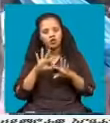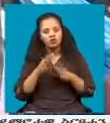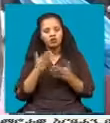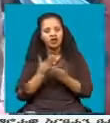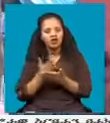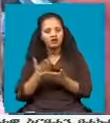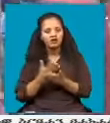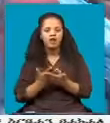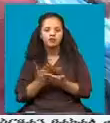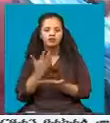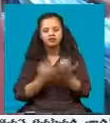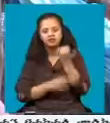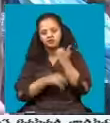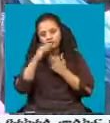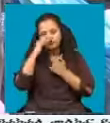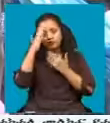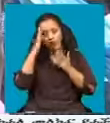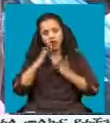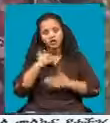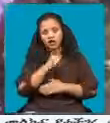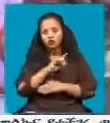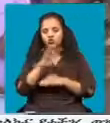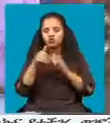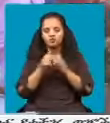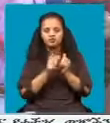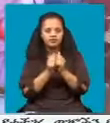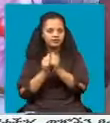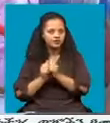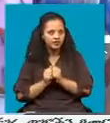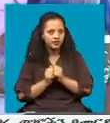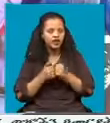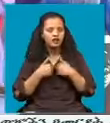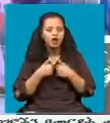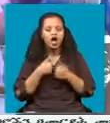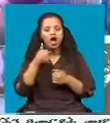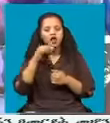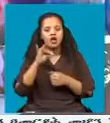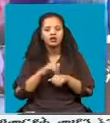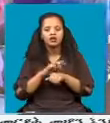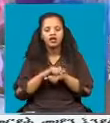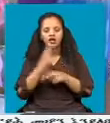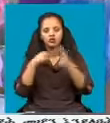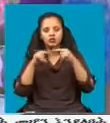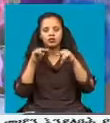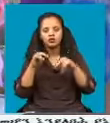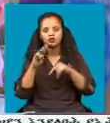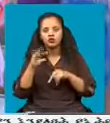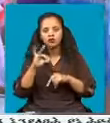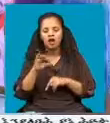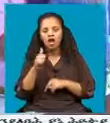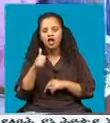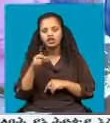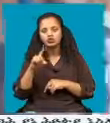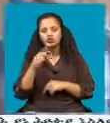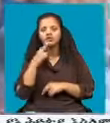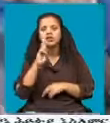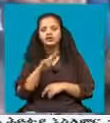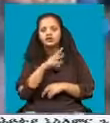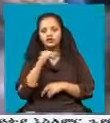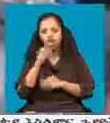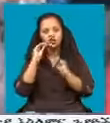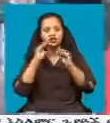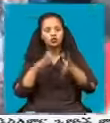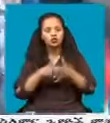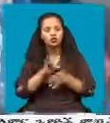እያካፈለም ሀብታም ድሃ፣ ሕፃን አዋቂ ሳይል ሁሉም በጋራ የአላህ መልእክተኛ ነቢዩ መሐመድን ሰለላሁ ዐለይሂ ወሰለም ትእዛዛትና